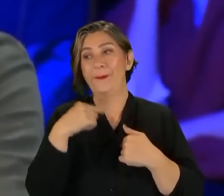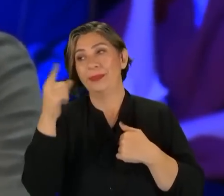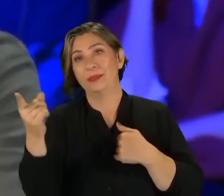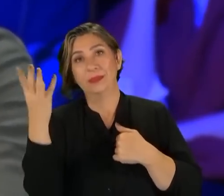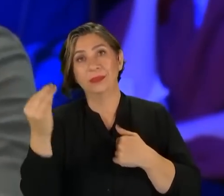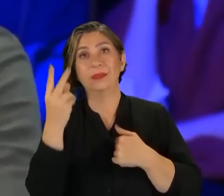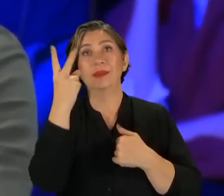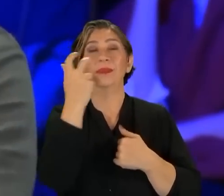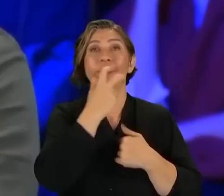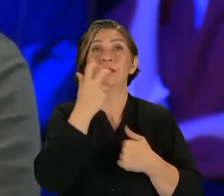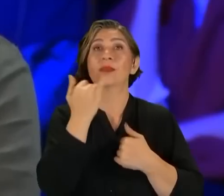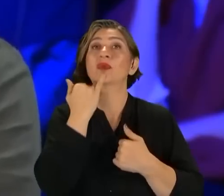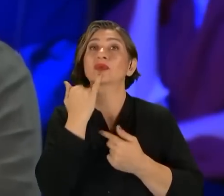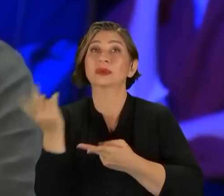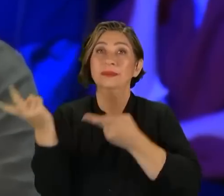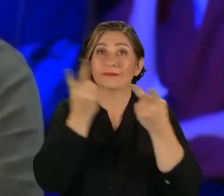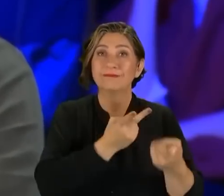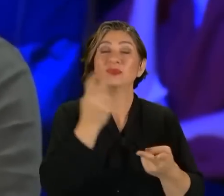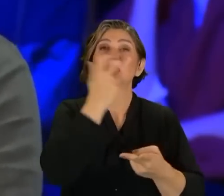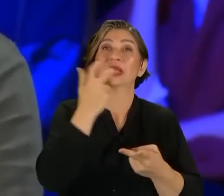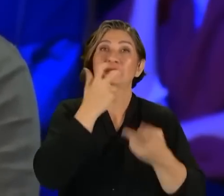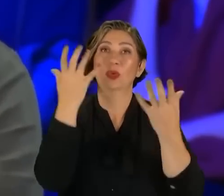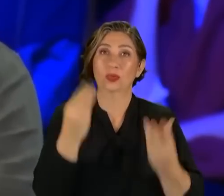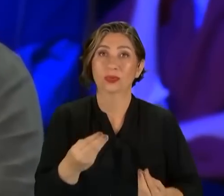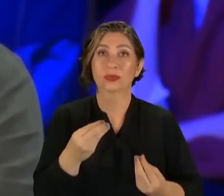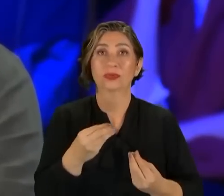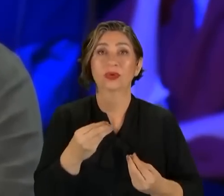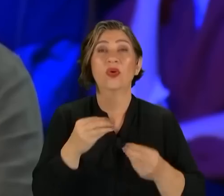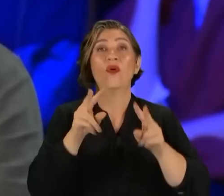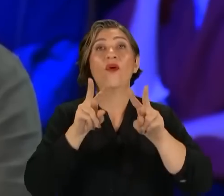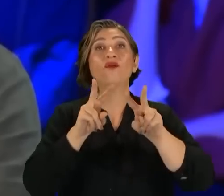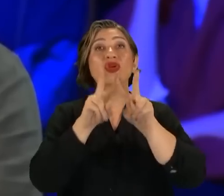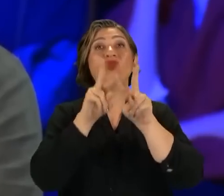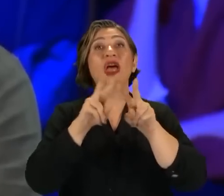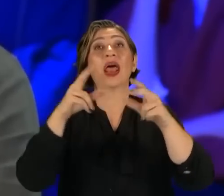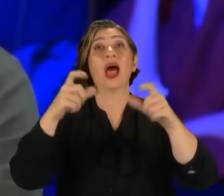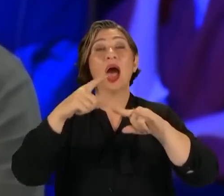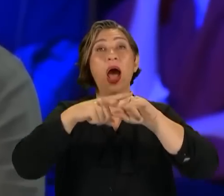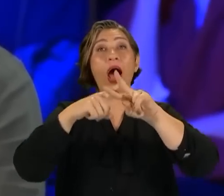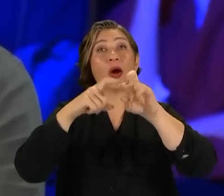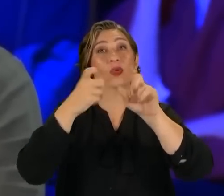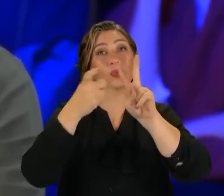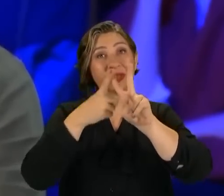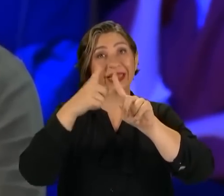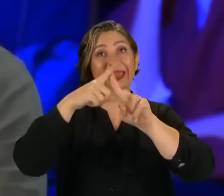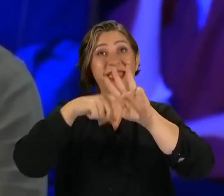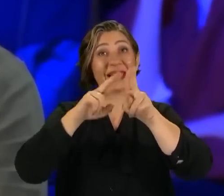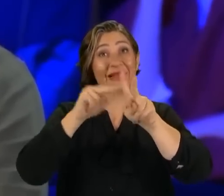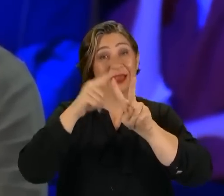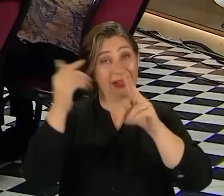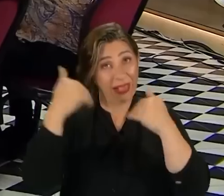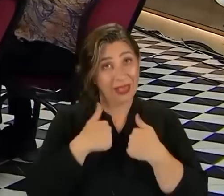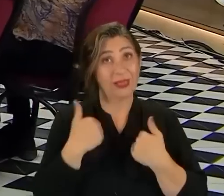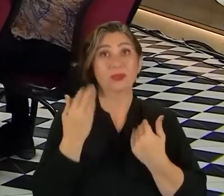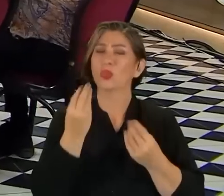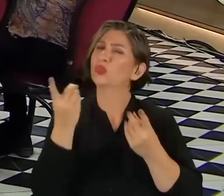ondan olacak şekilde iki şarkımıza konuk sanatçı oldu. Bostancı Arena'da Harun Tekin. Evet, ne güzel. Sağ olsun. Harun'un olması.